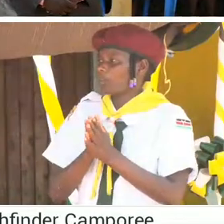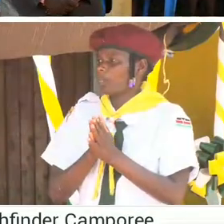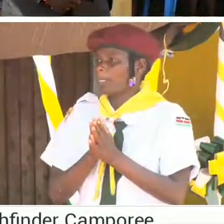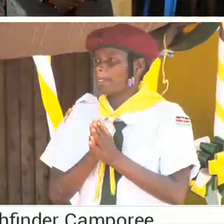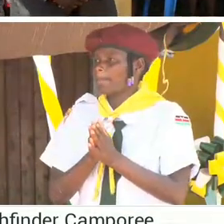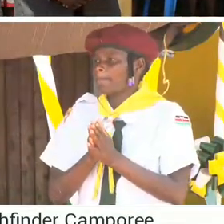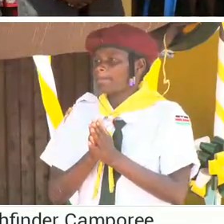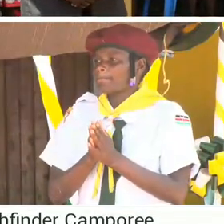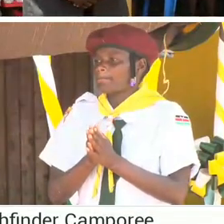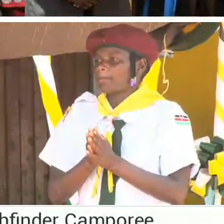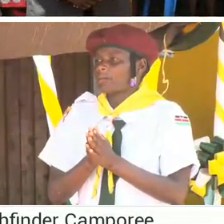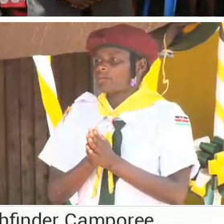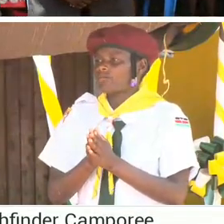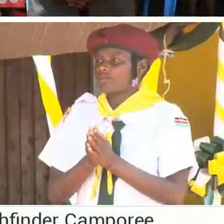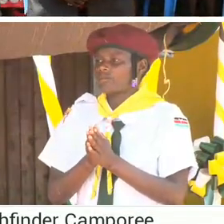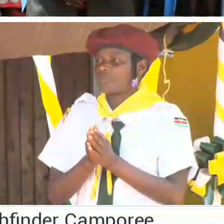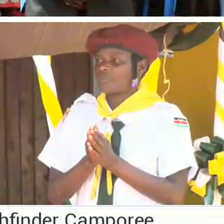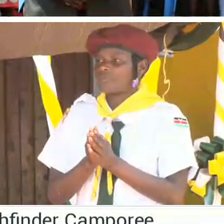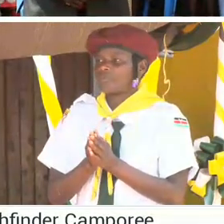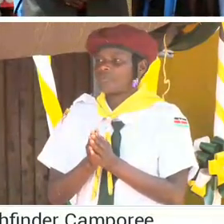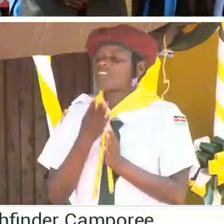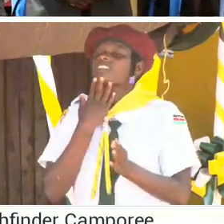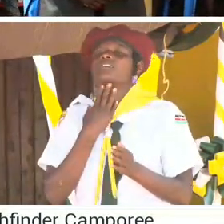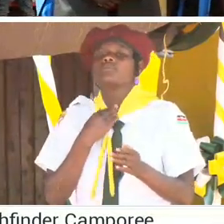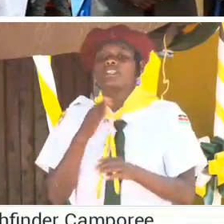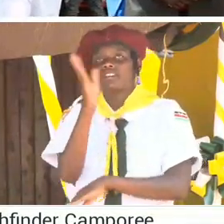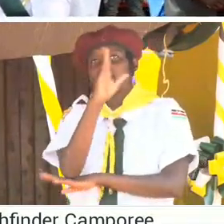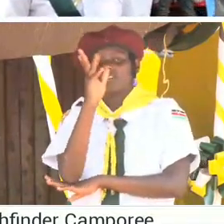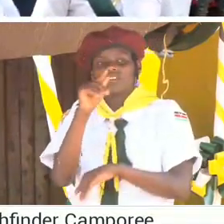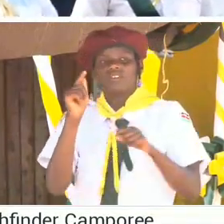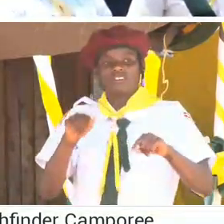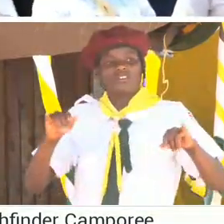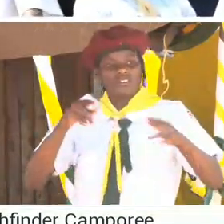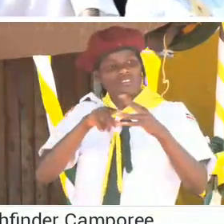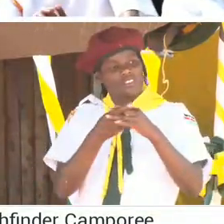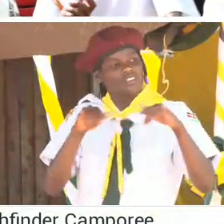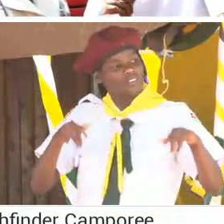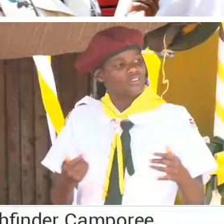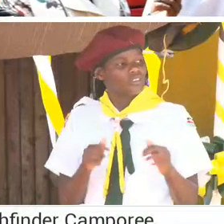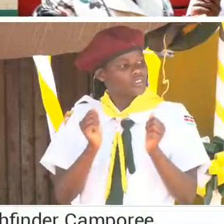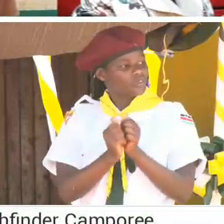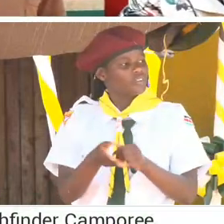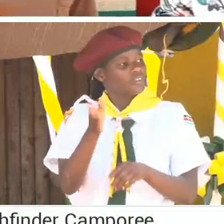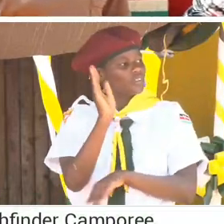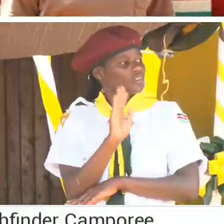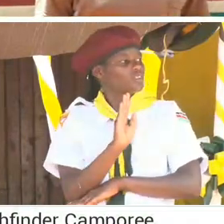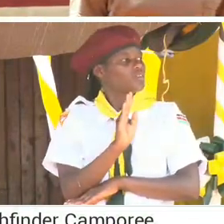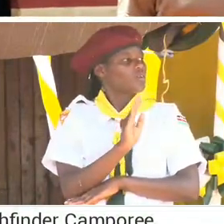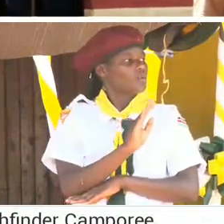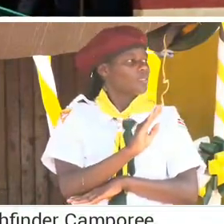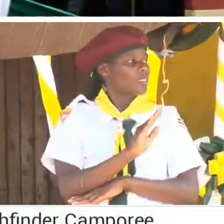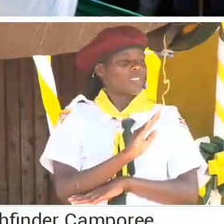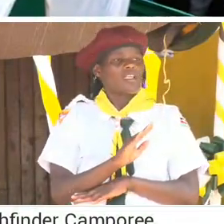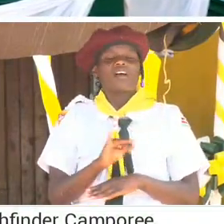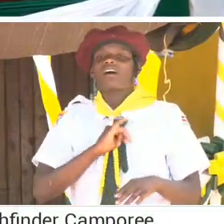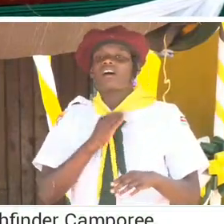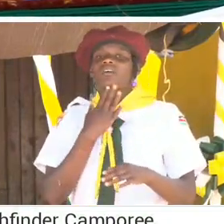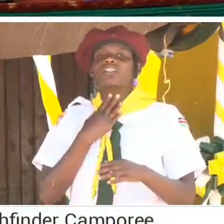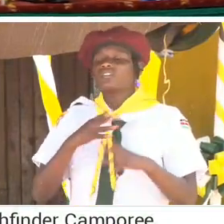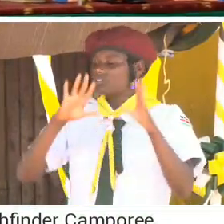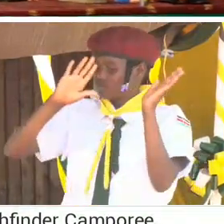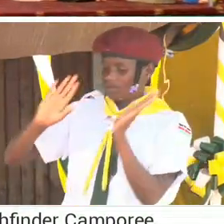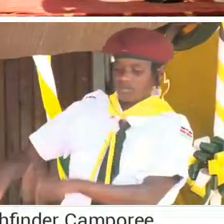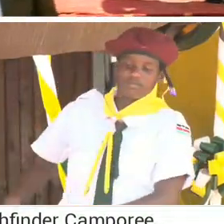Natamani kuanza na kundi hili. Natamani mchana wa leo tuanze upya na Bwana. Natamani niondokane na laana